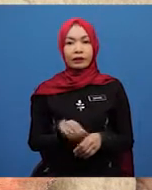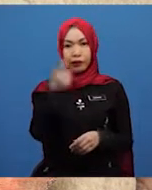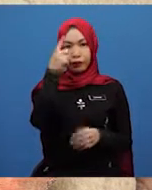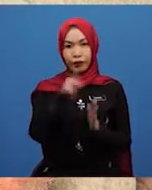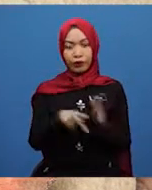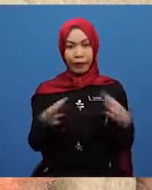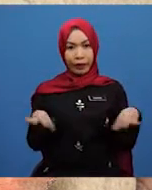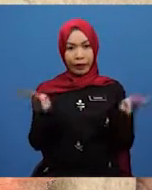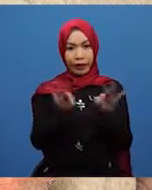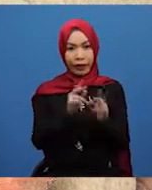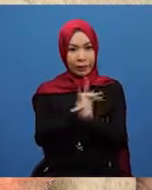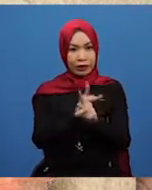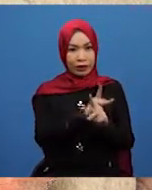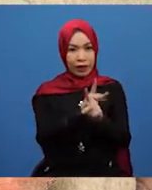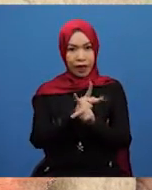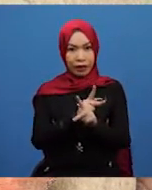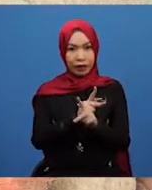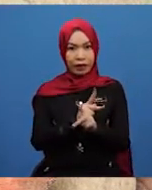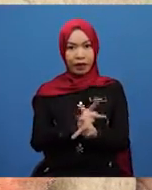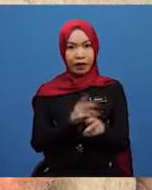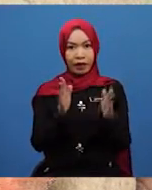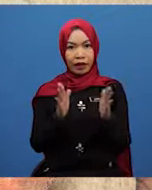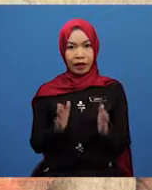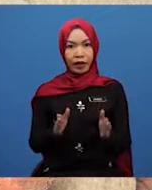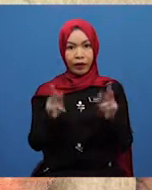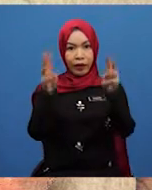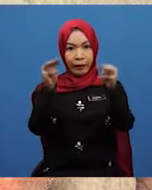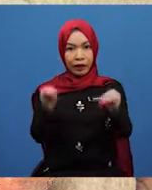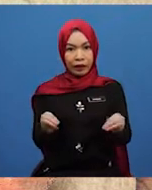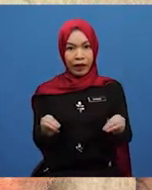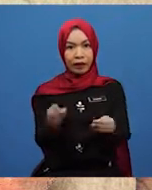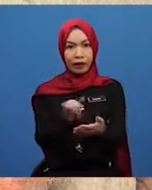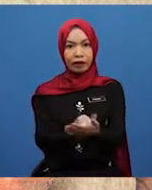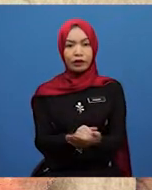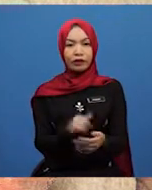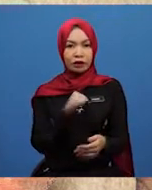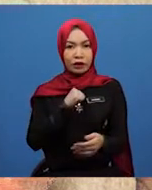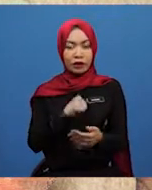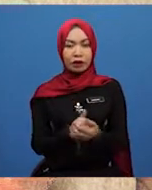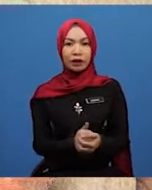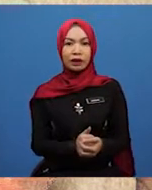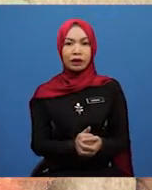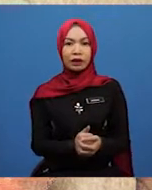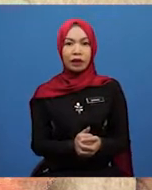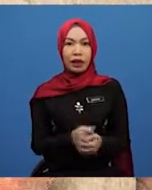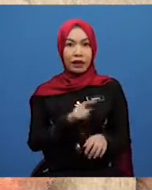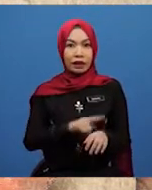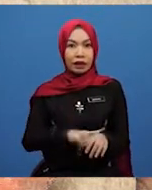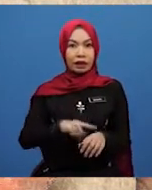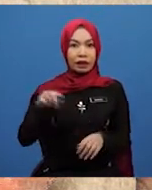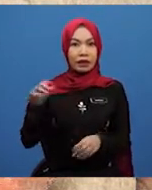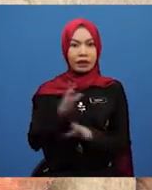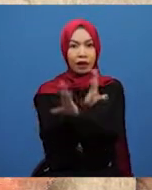kita telah selesai dengan penerangan berkaitan sistem kesukuan yang diamalkan jerawat